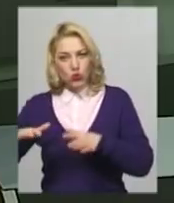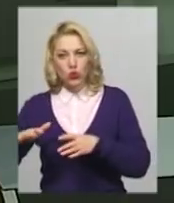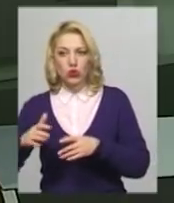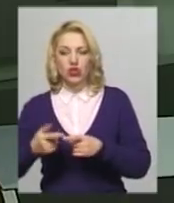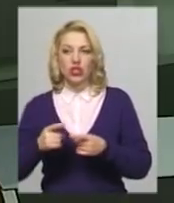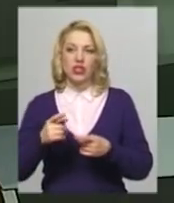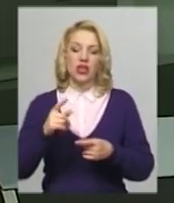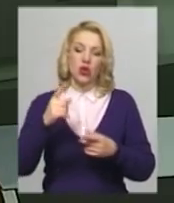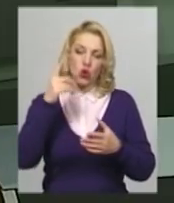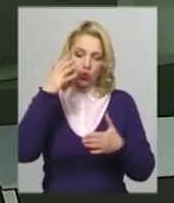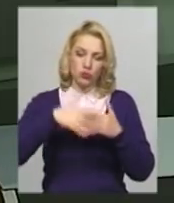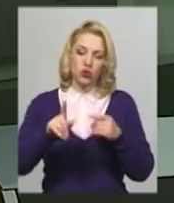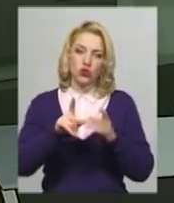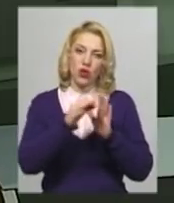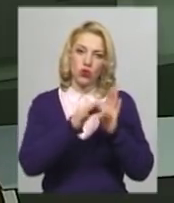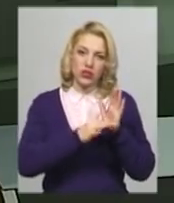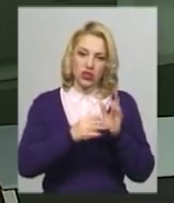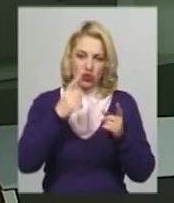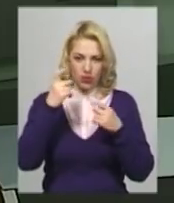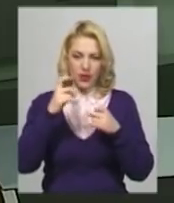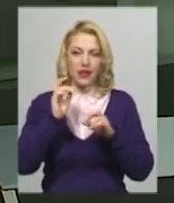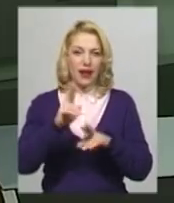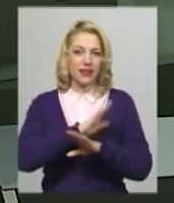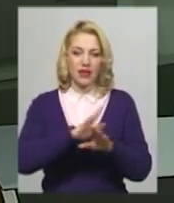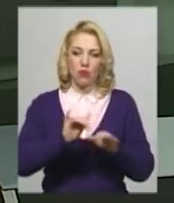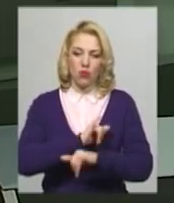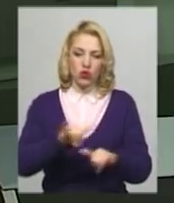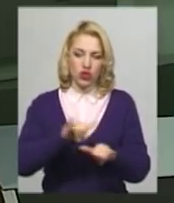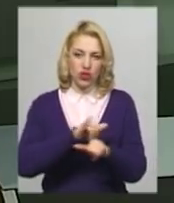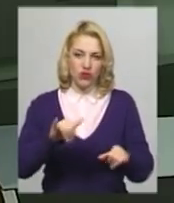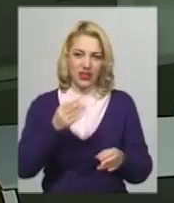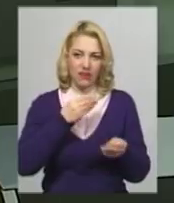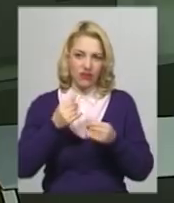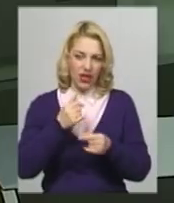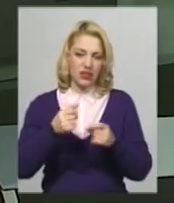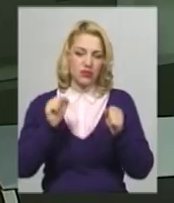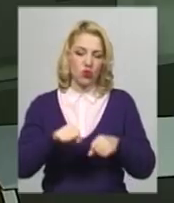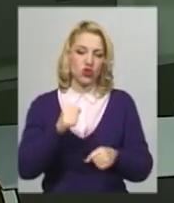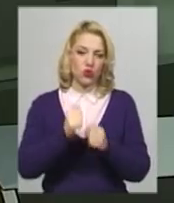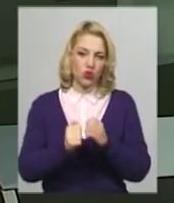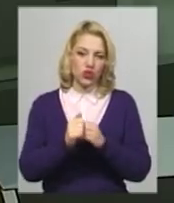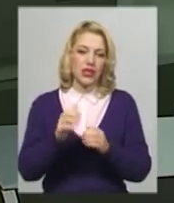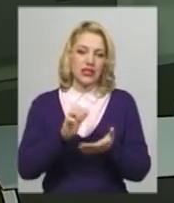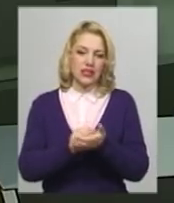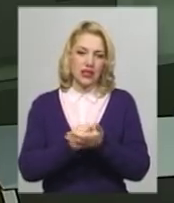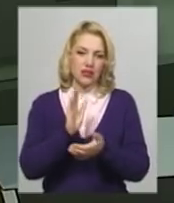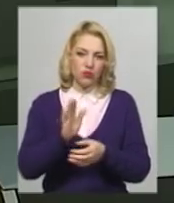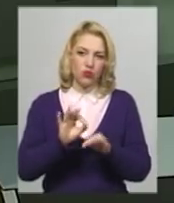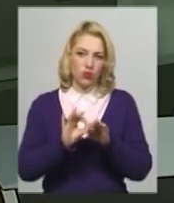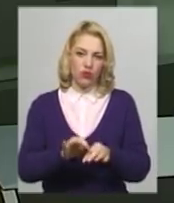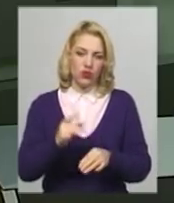оціночна інформація і як не поширювати фейки, зможе кожен. Заняття у школі будуть проводитися раз у тиждень кожного